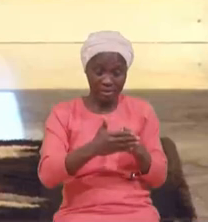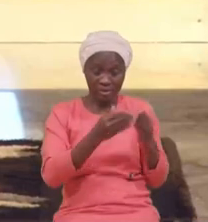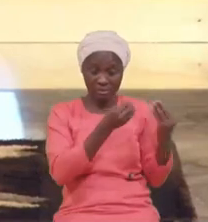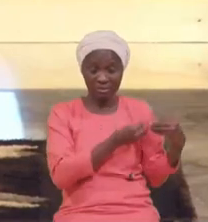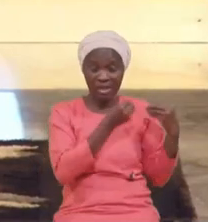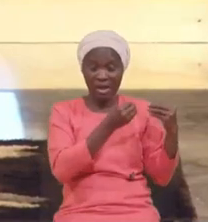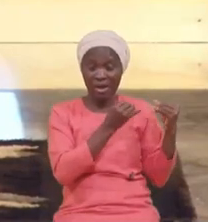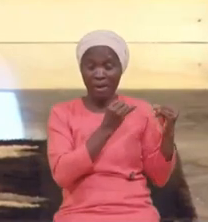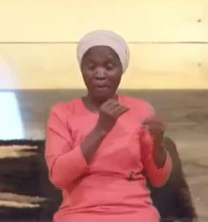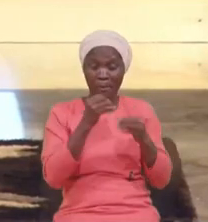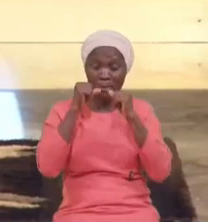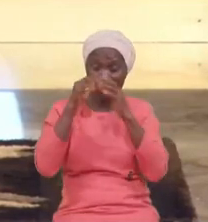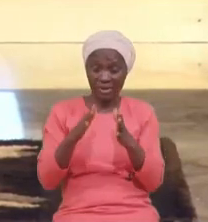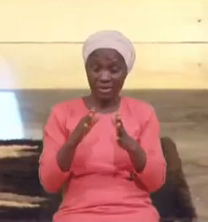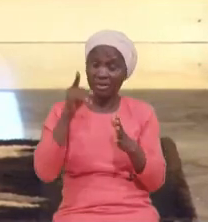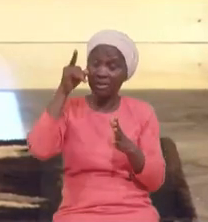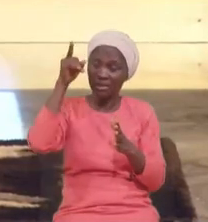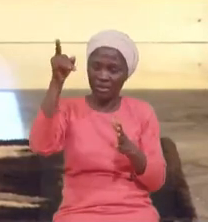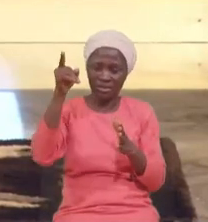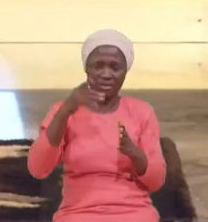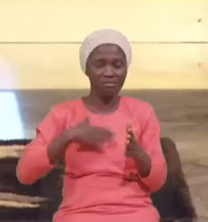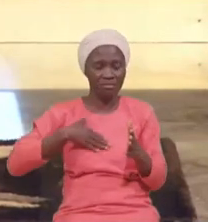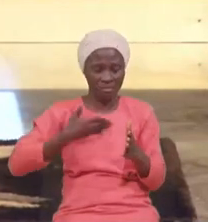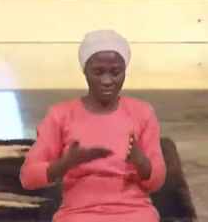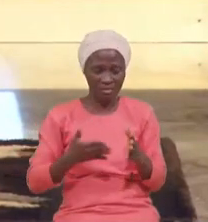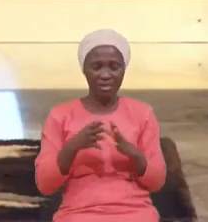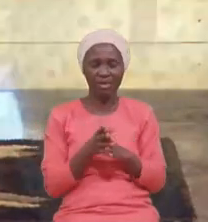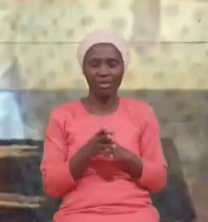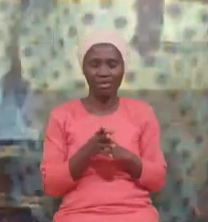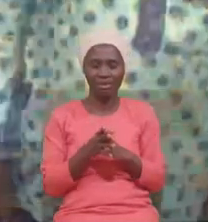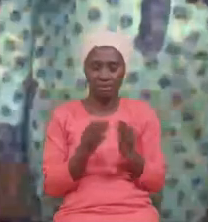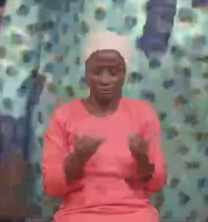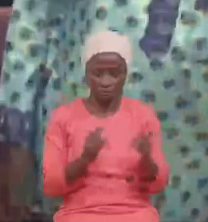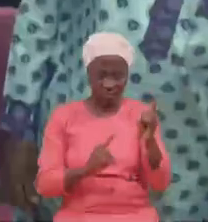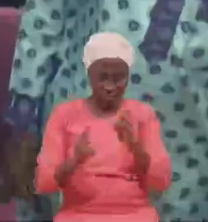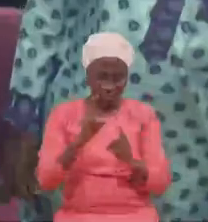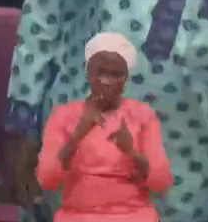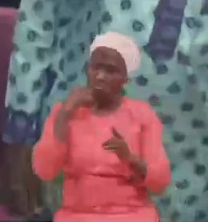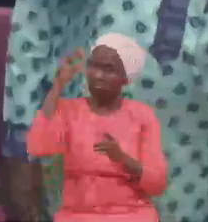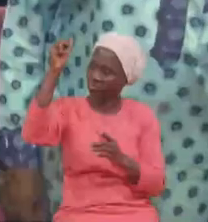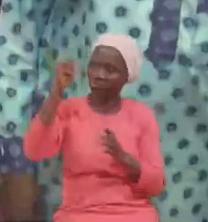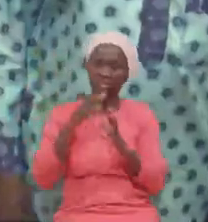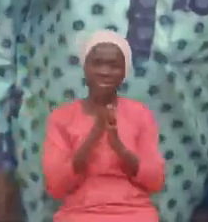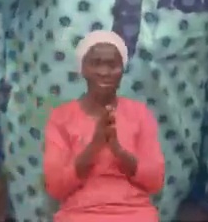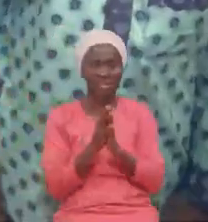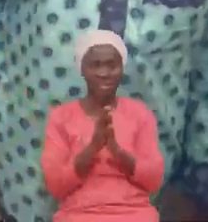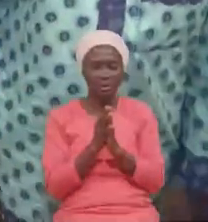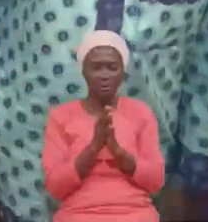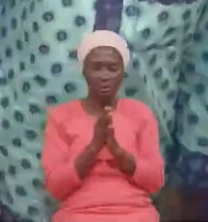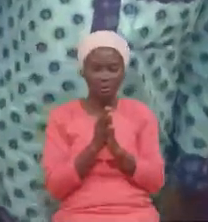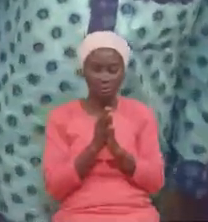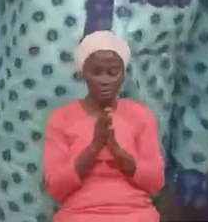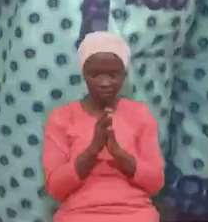Votre héritage entier, il vous le donnera. Parlez au Seigneur.